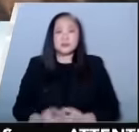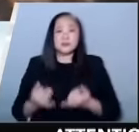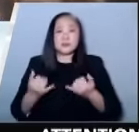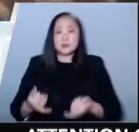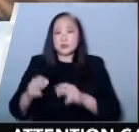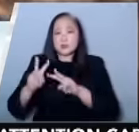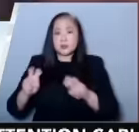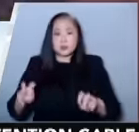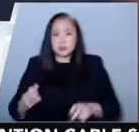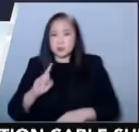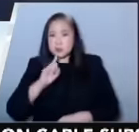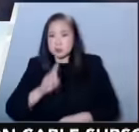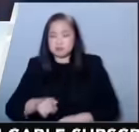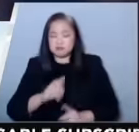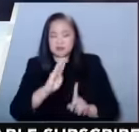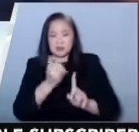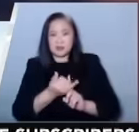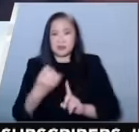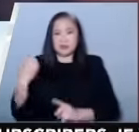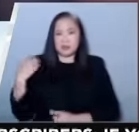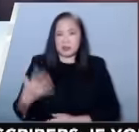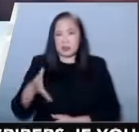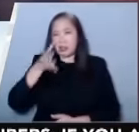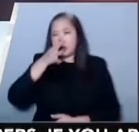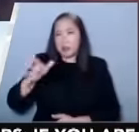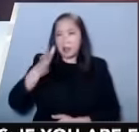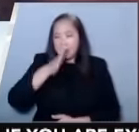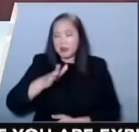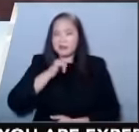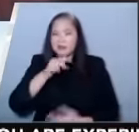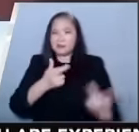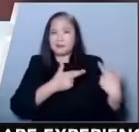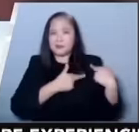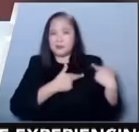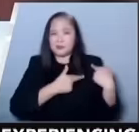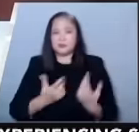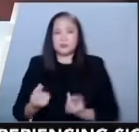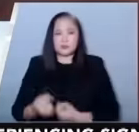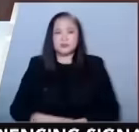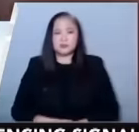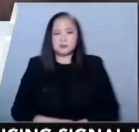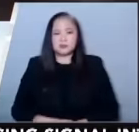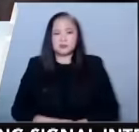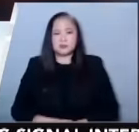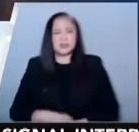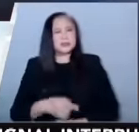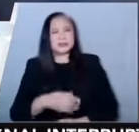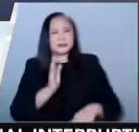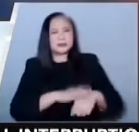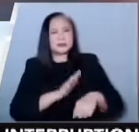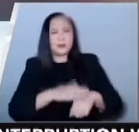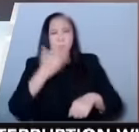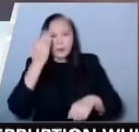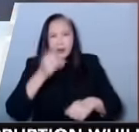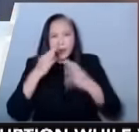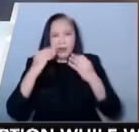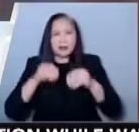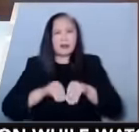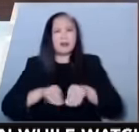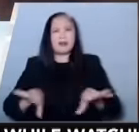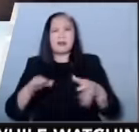barangay officials. Pino na rin ng City Veterinary Office ang pagpapakawala ng mga barangay officials sa mga pusang nasa pangangalaga